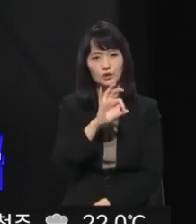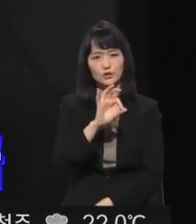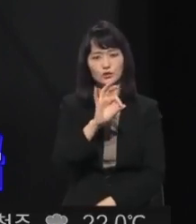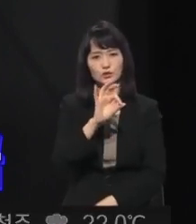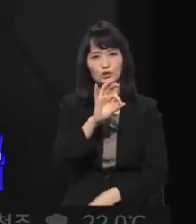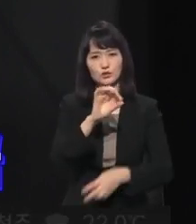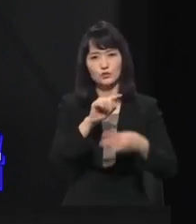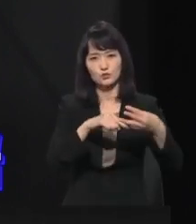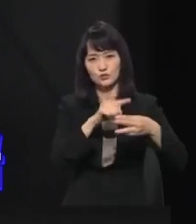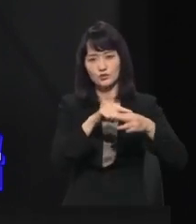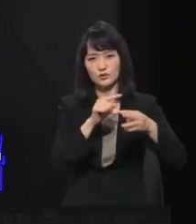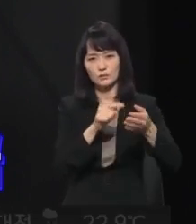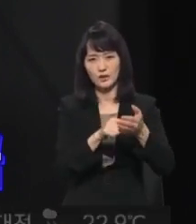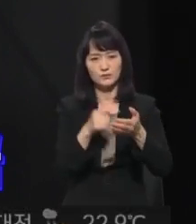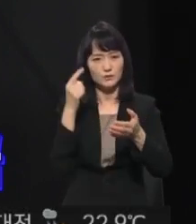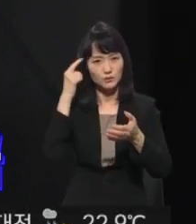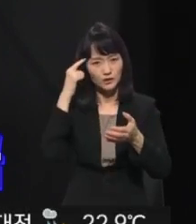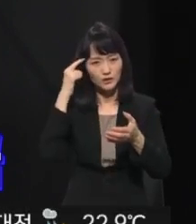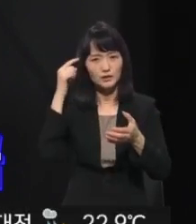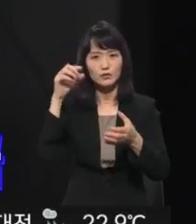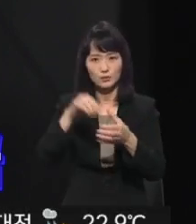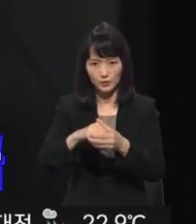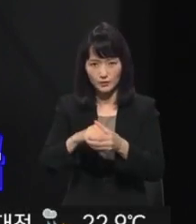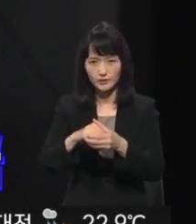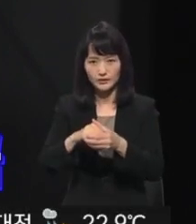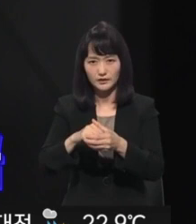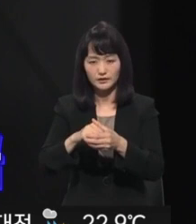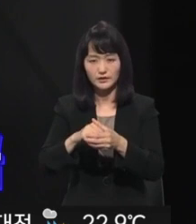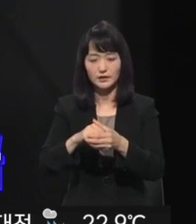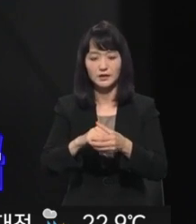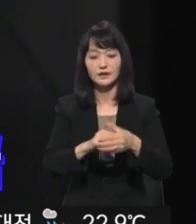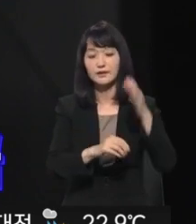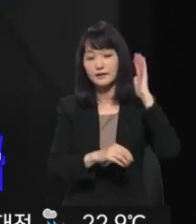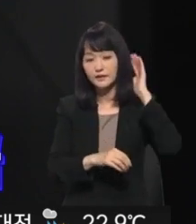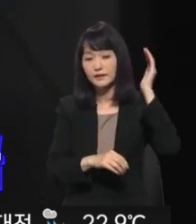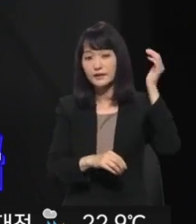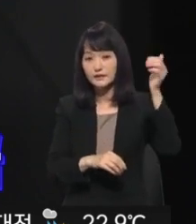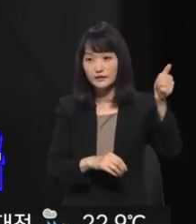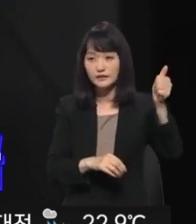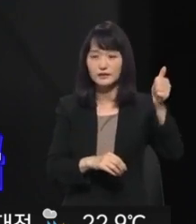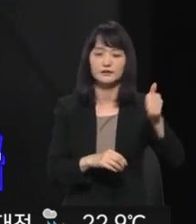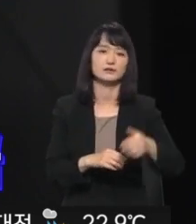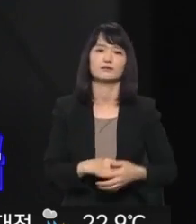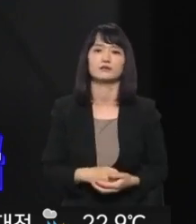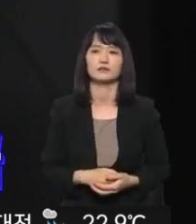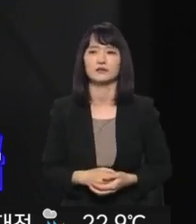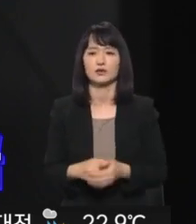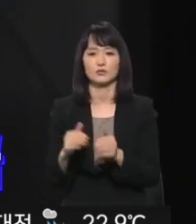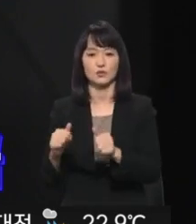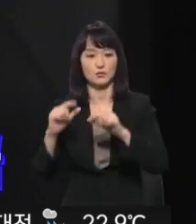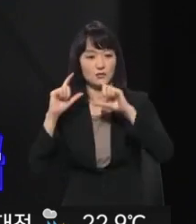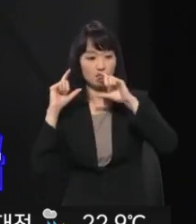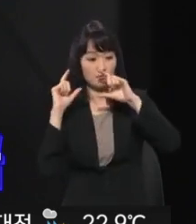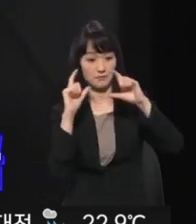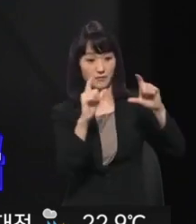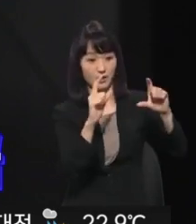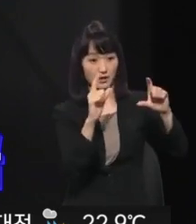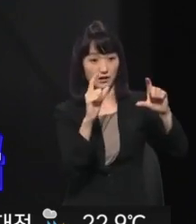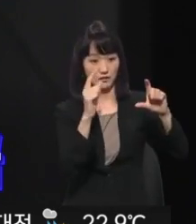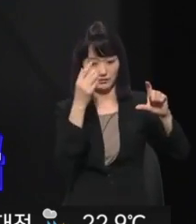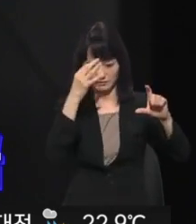것이라면 저는 대통령 마저도 스스로 어떤 법치를 지금까지 설파 하신 것을 스스로 반복하 신은 모습이 달아 곳에서